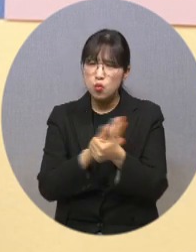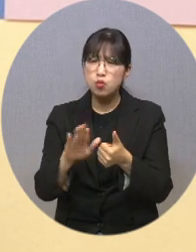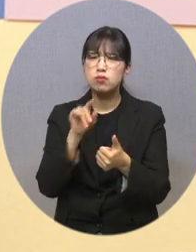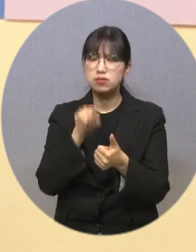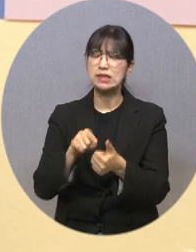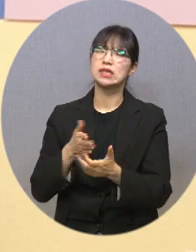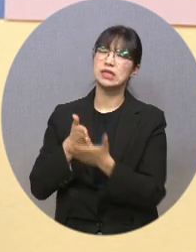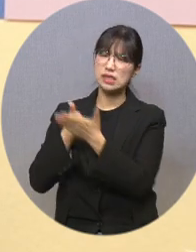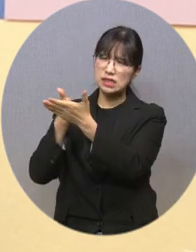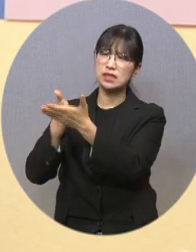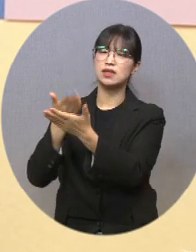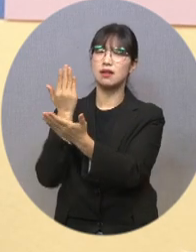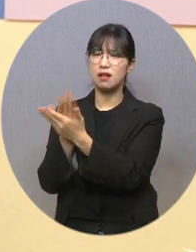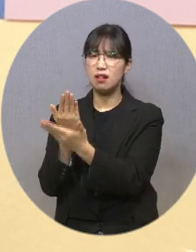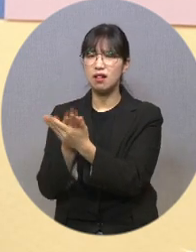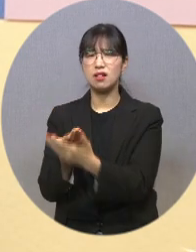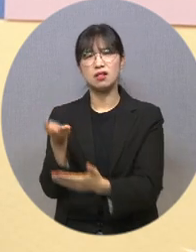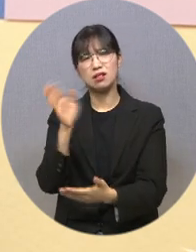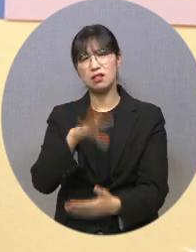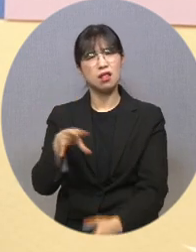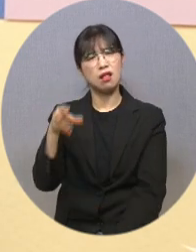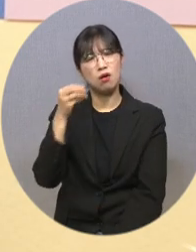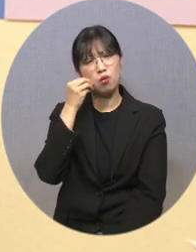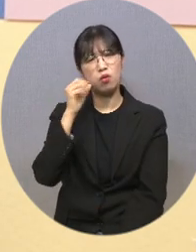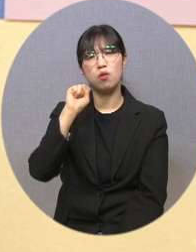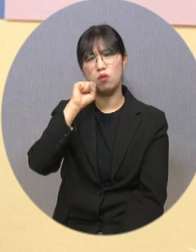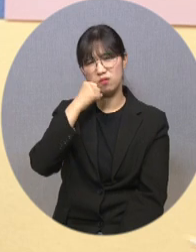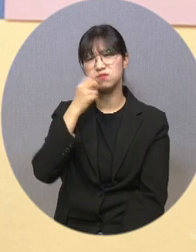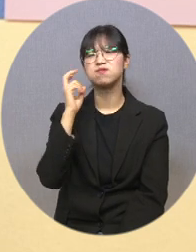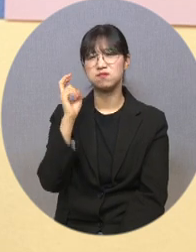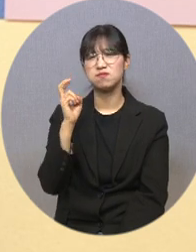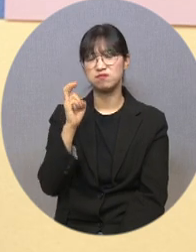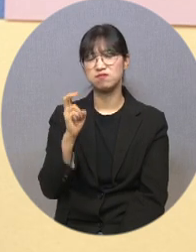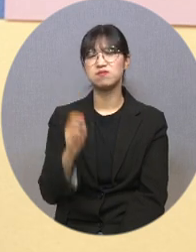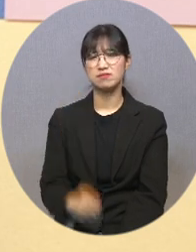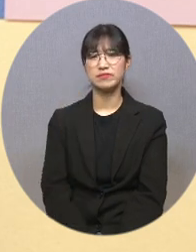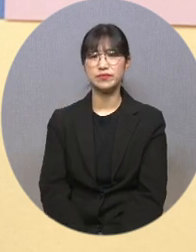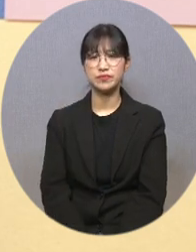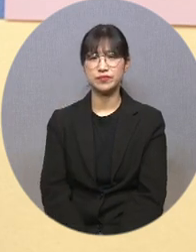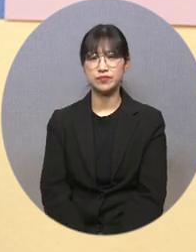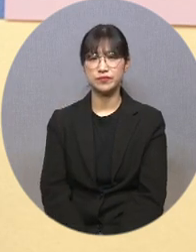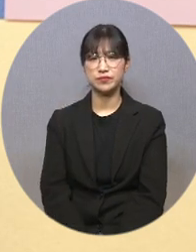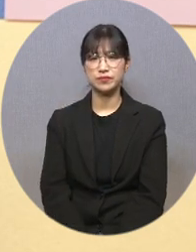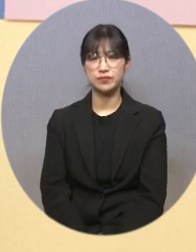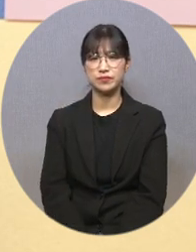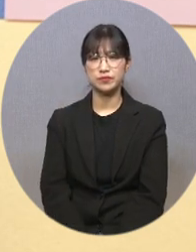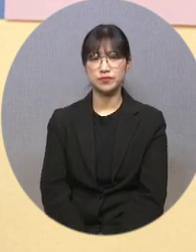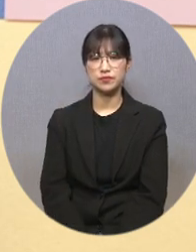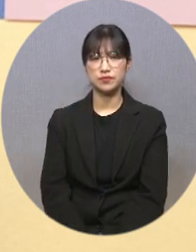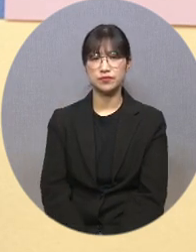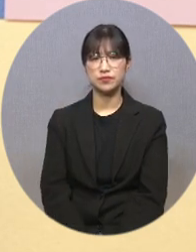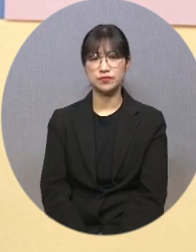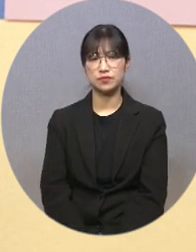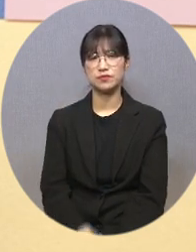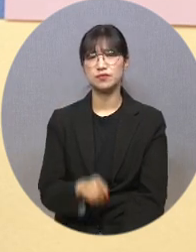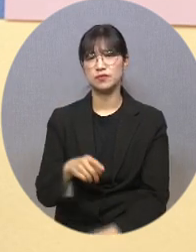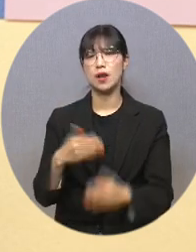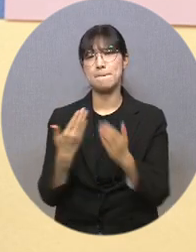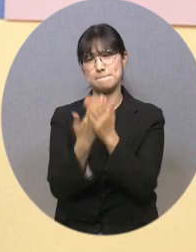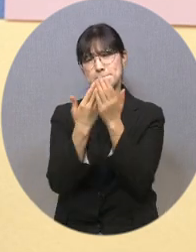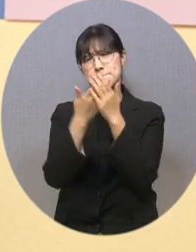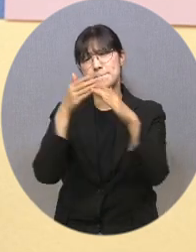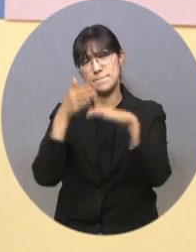요구를 하고 있지만 이걸 받아들이기가 굉장히 힘든가 봅니다. 국가에서. 네. 아시다시피 이제